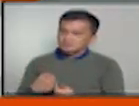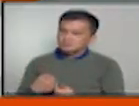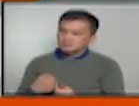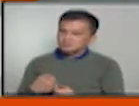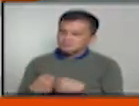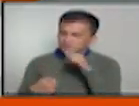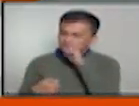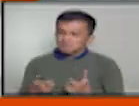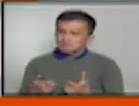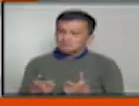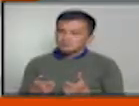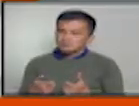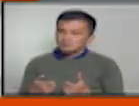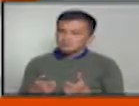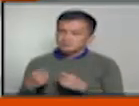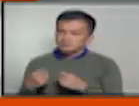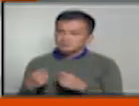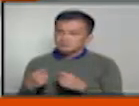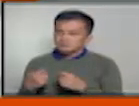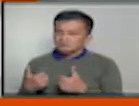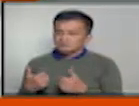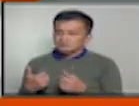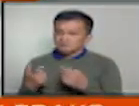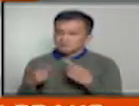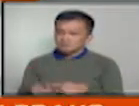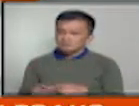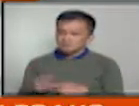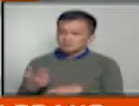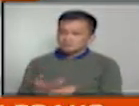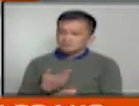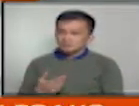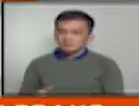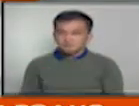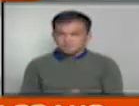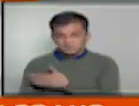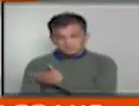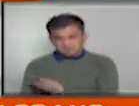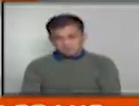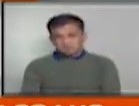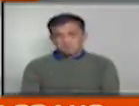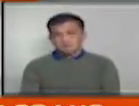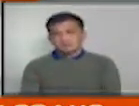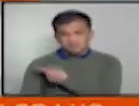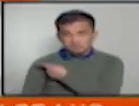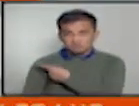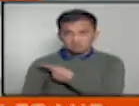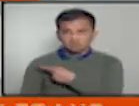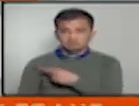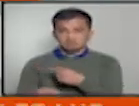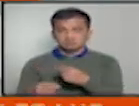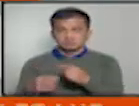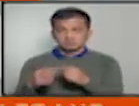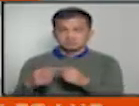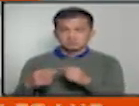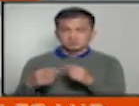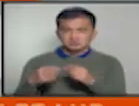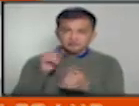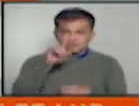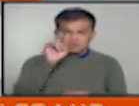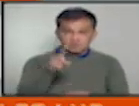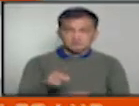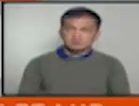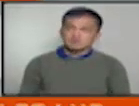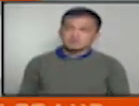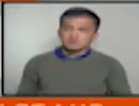nakainom ako, sinita ako, biglang gano'n ang ginawa sa akin. Yung anak niya ba may katungkulan sa barangay? Anong pangalan po ng anak niya, sir?